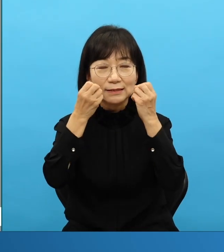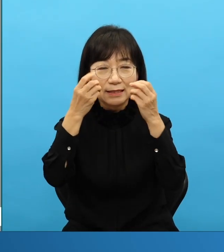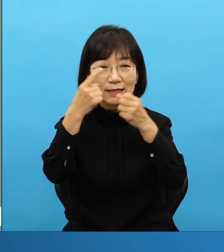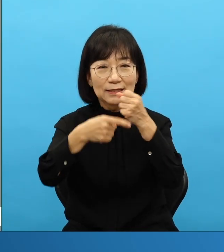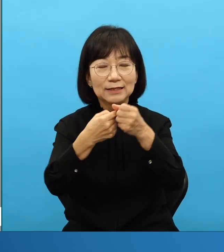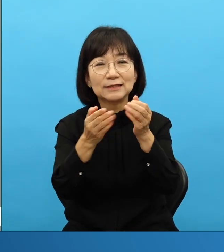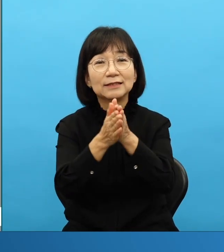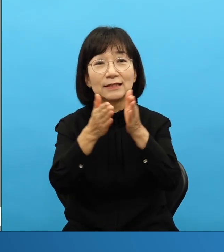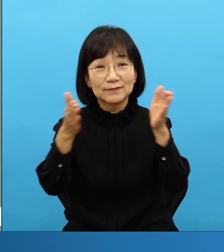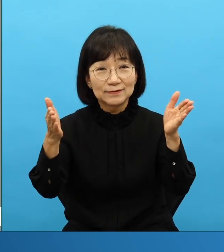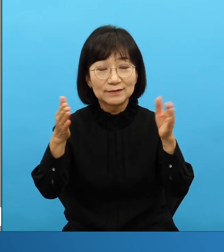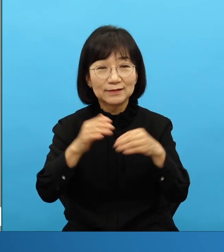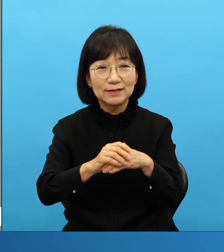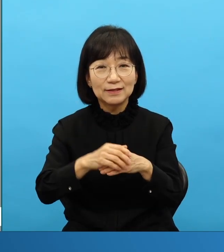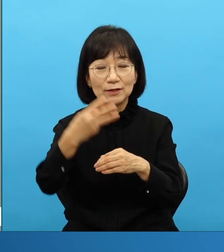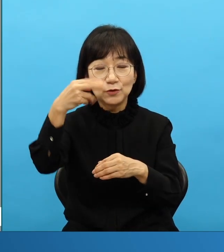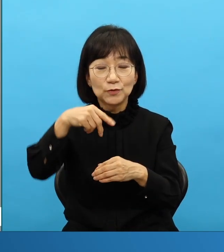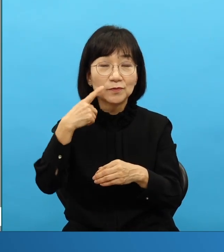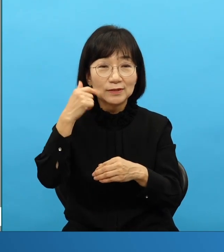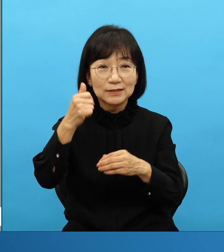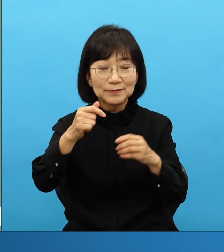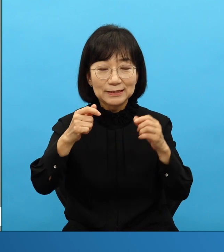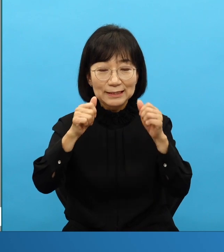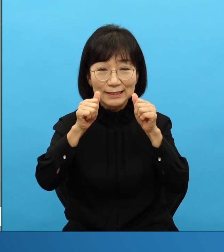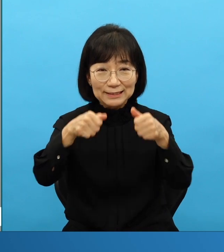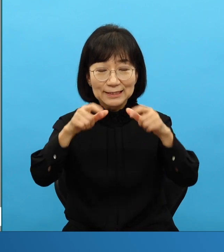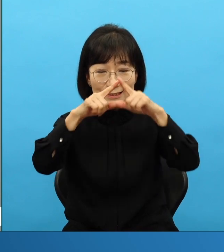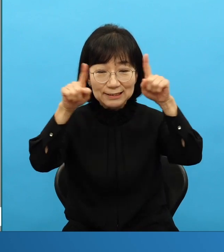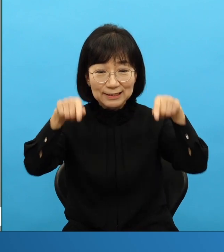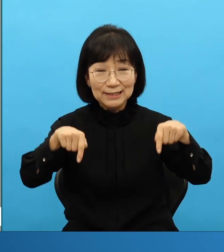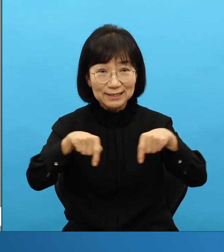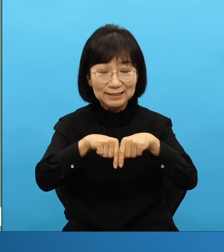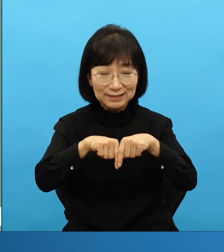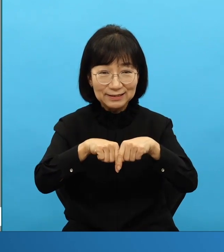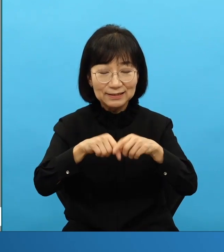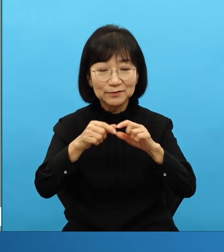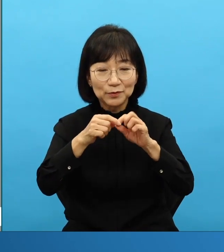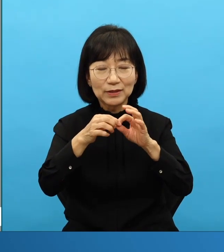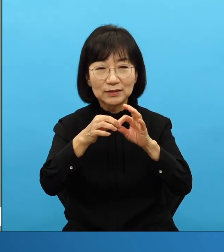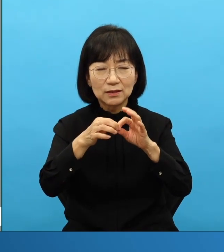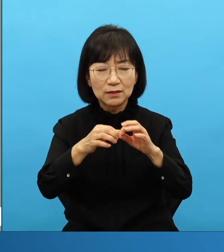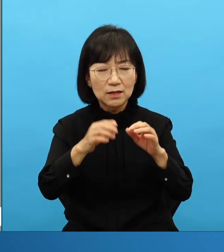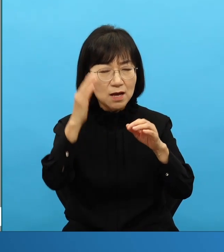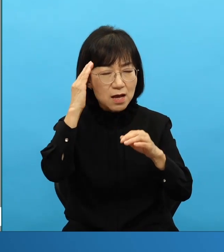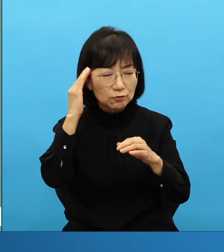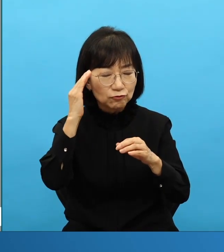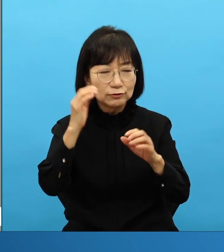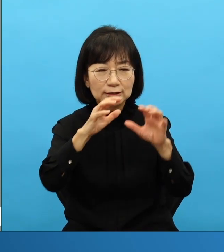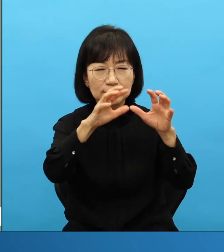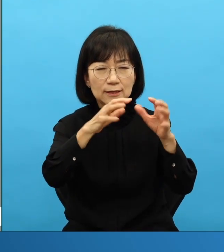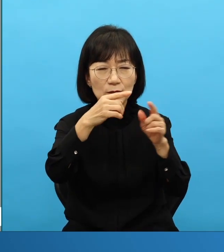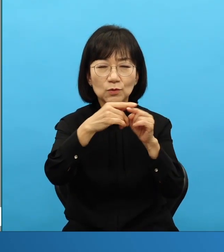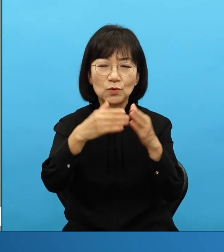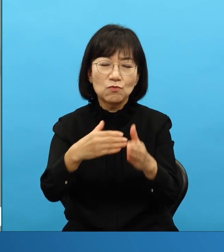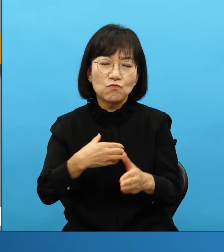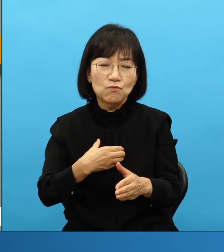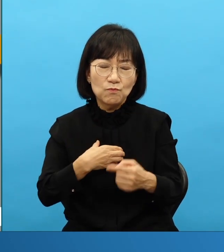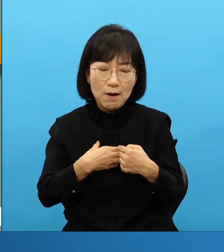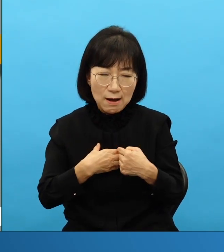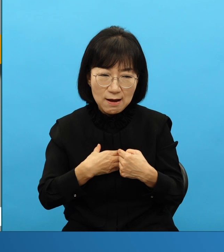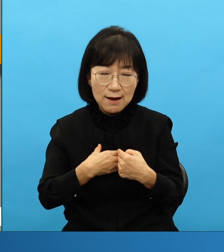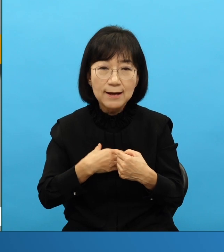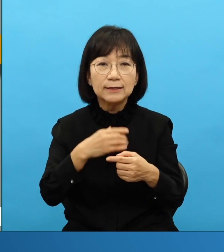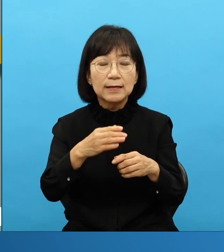류광수 목사는 2024 연합장을 통해 세계교회와 한국교회에 닥친 위기를 언급하며 복음운동이 아닌